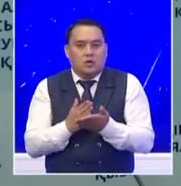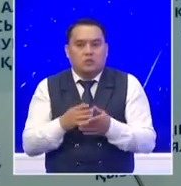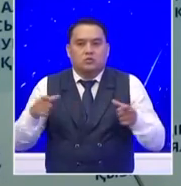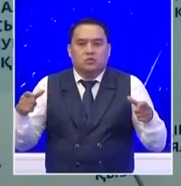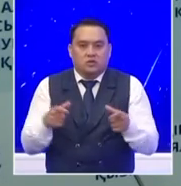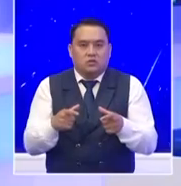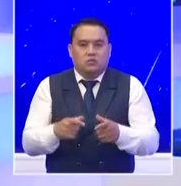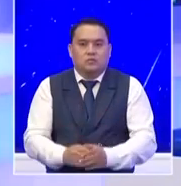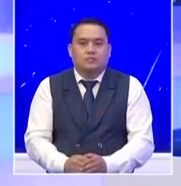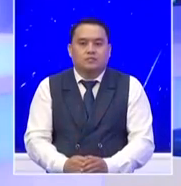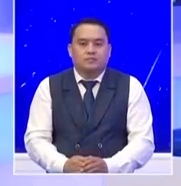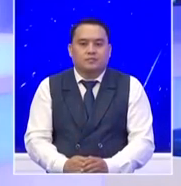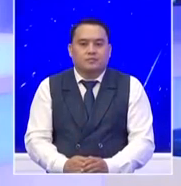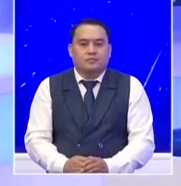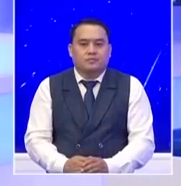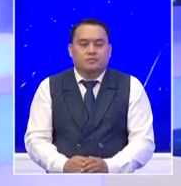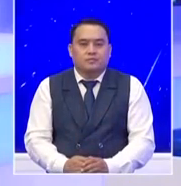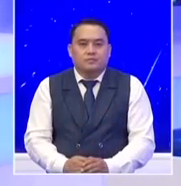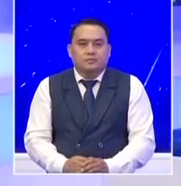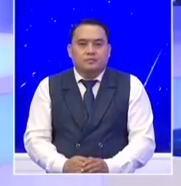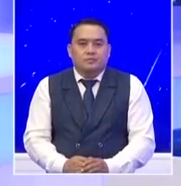шектеу қоямыз.